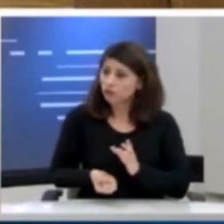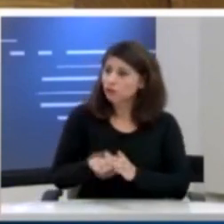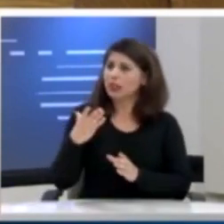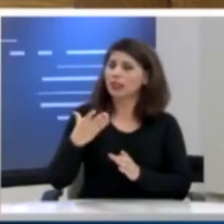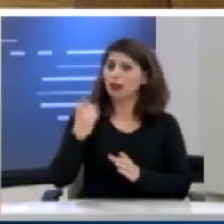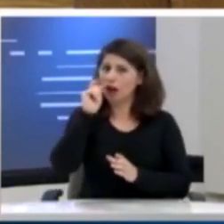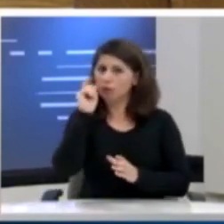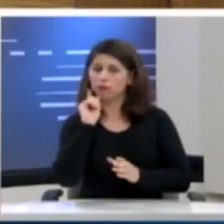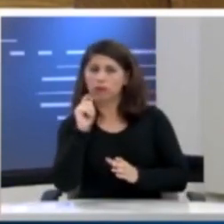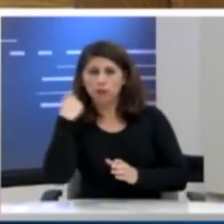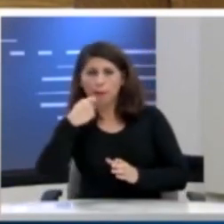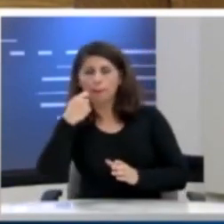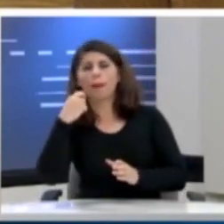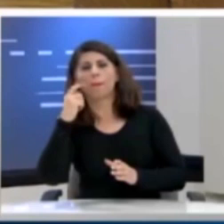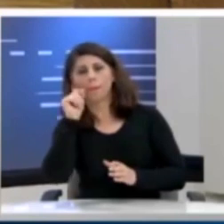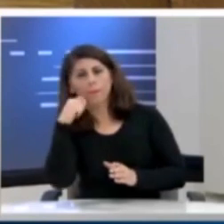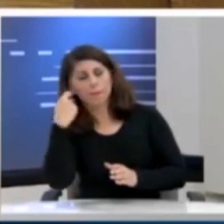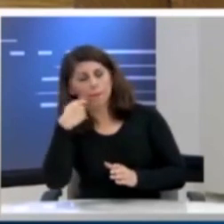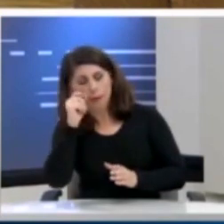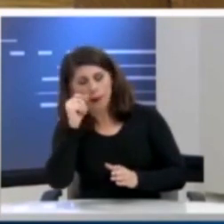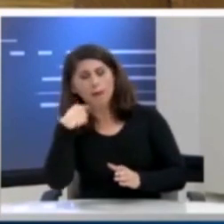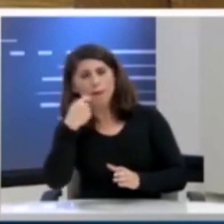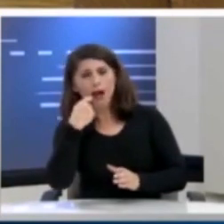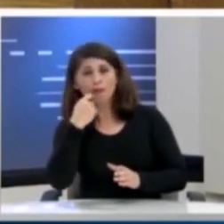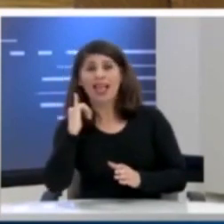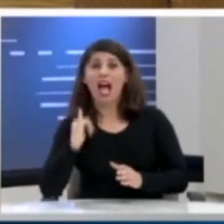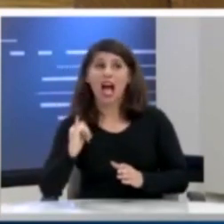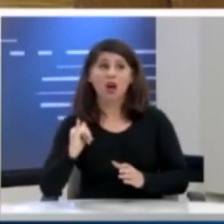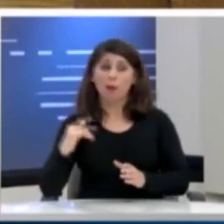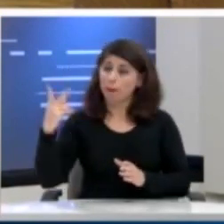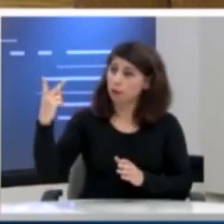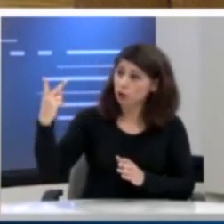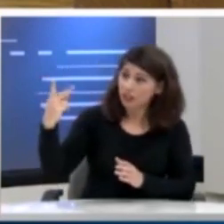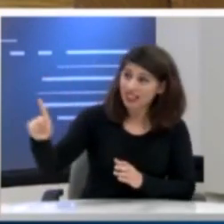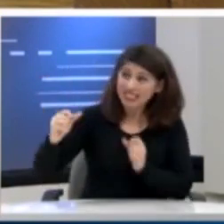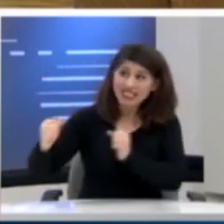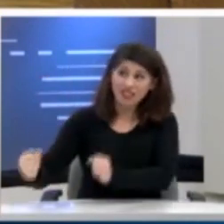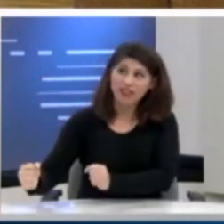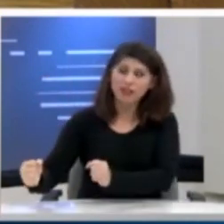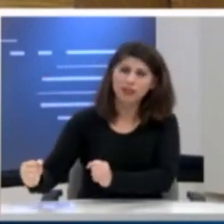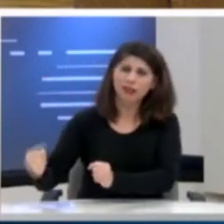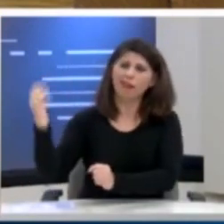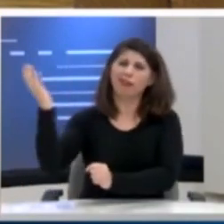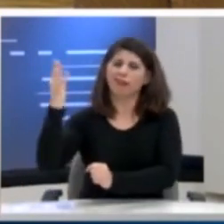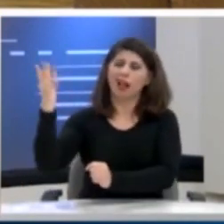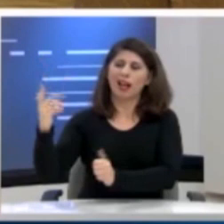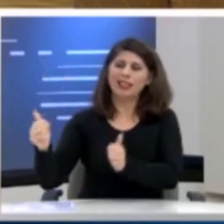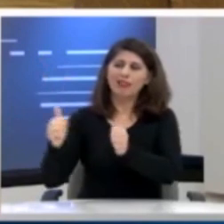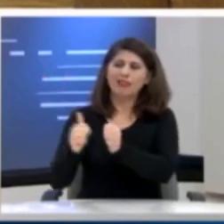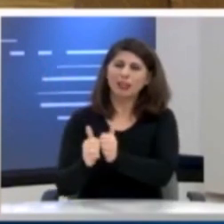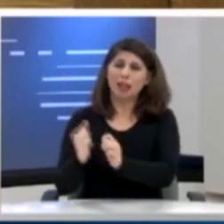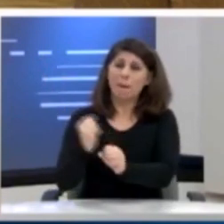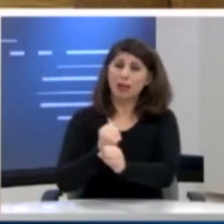ζευγάρια, οι νέες μητέρες. Ακόμα και από τη δική σας σκοπιά, η δήθεν συμφιλίωση